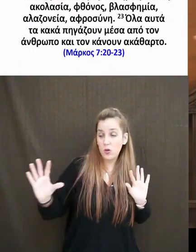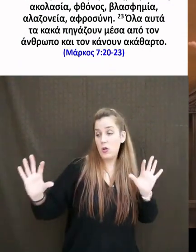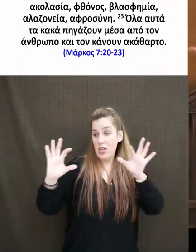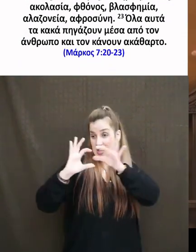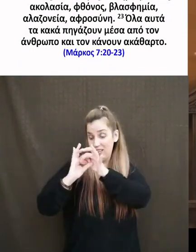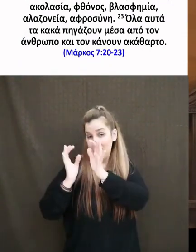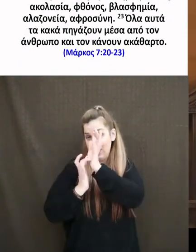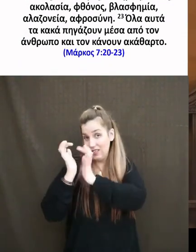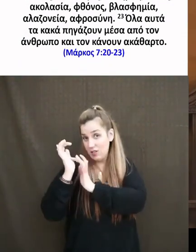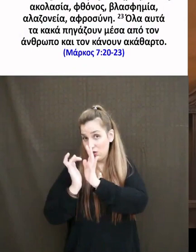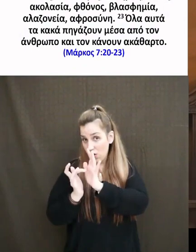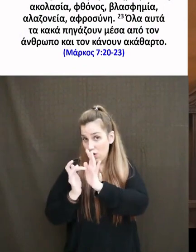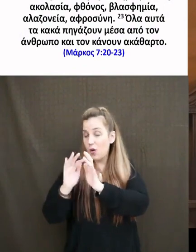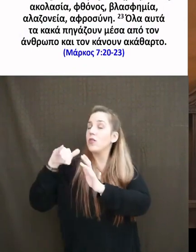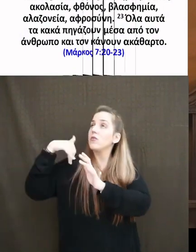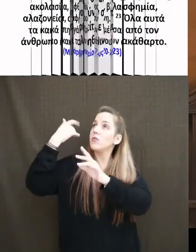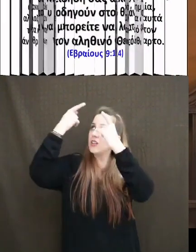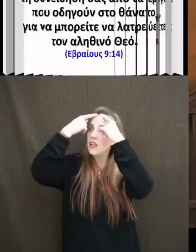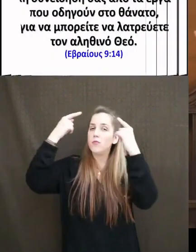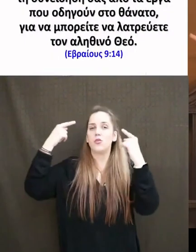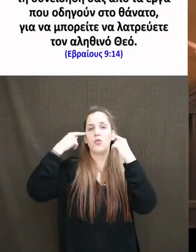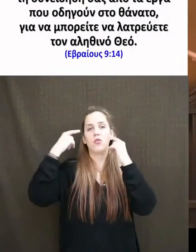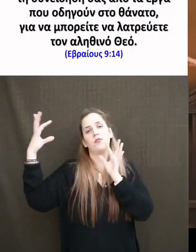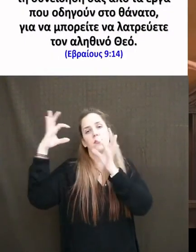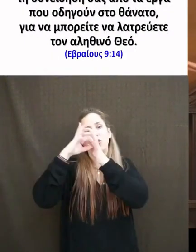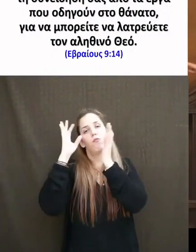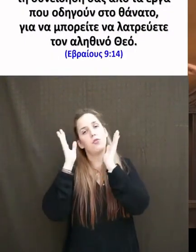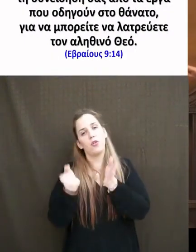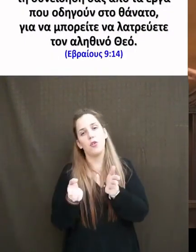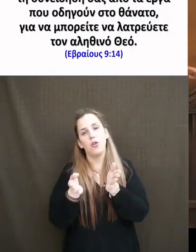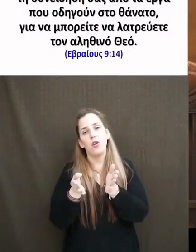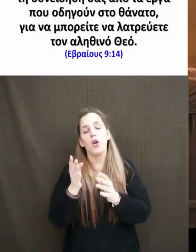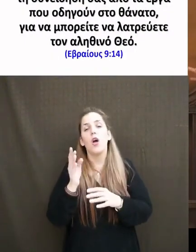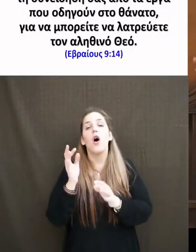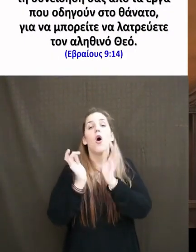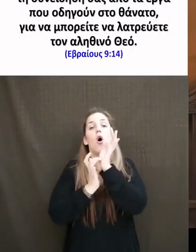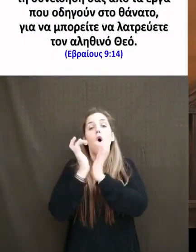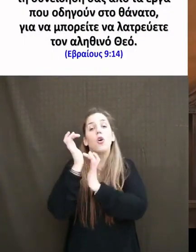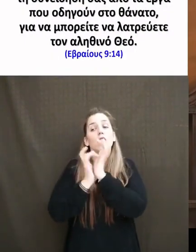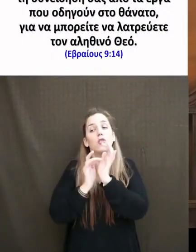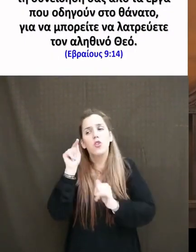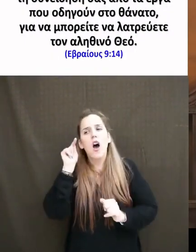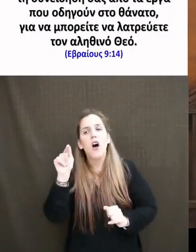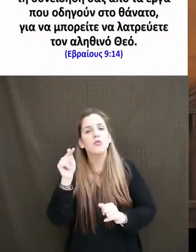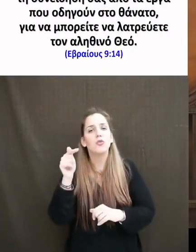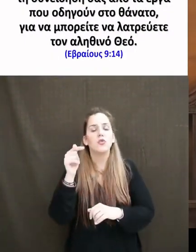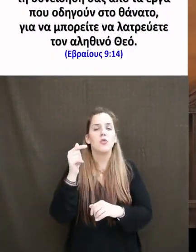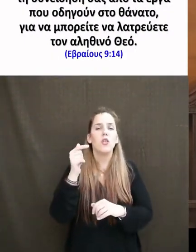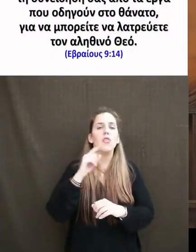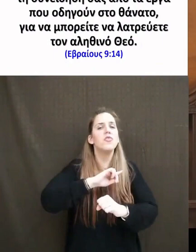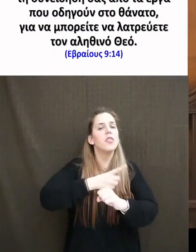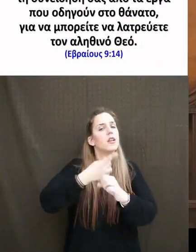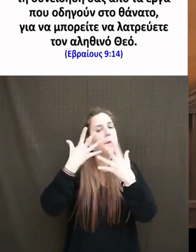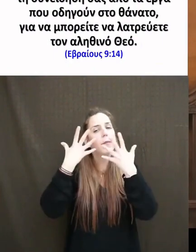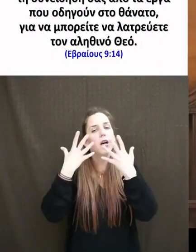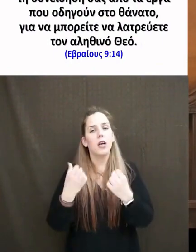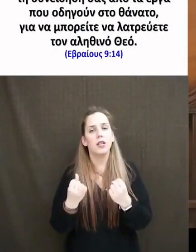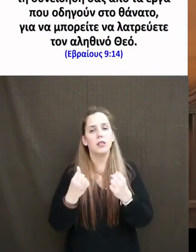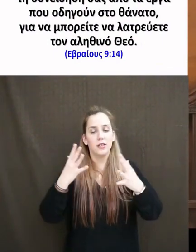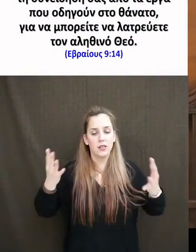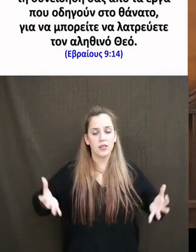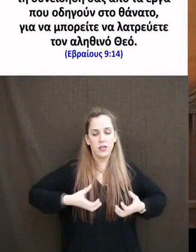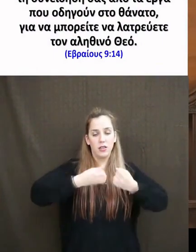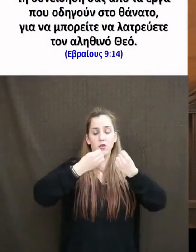μην καταστραφώ. Αυτός, ο Χριστός, έχοντας το Πνεύμα του Θεού, πρόσφερε